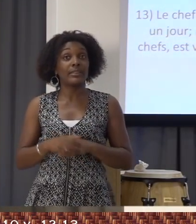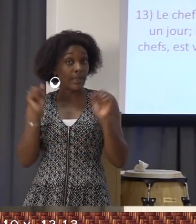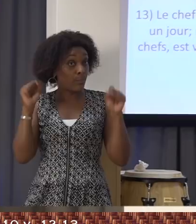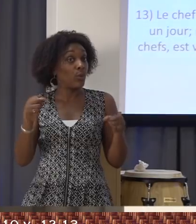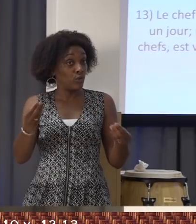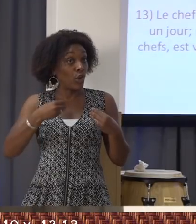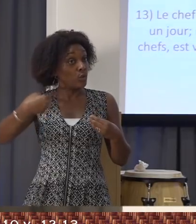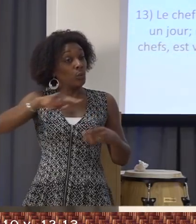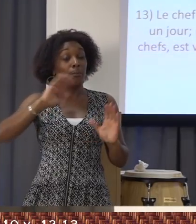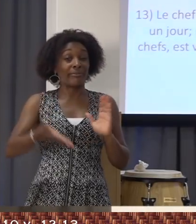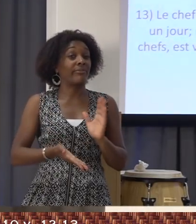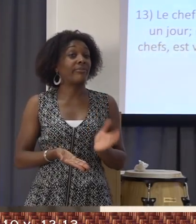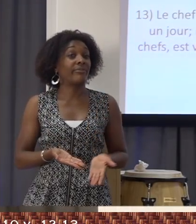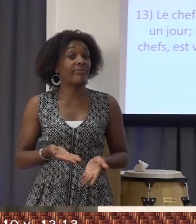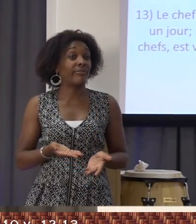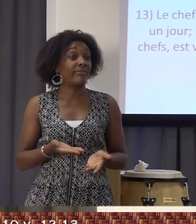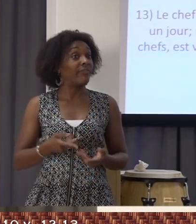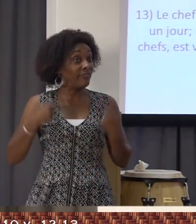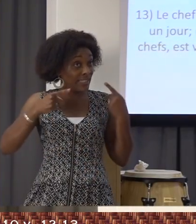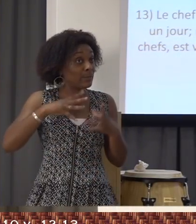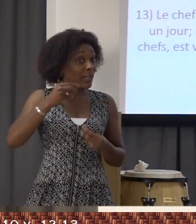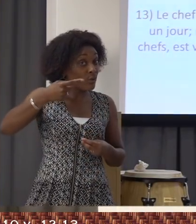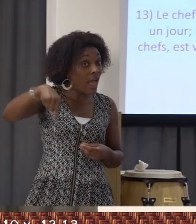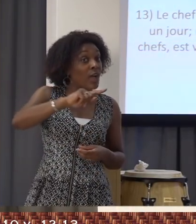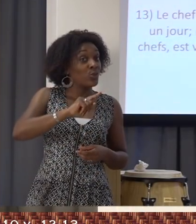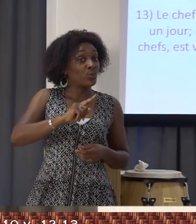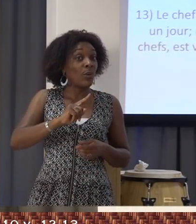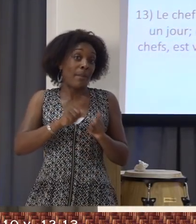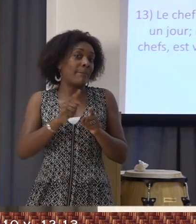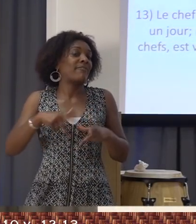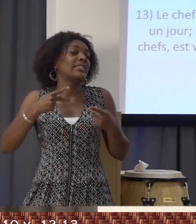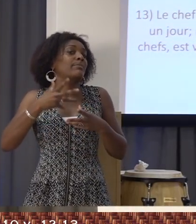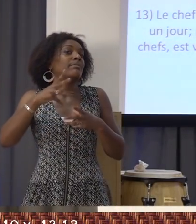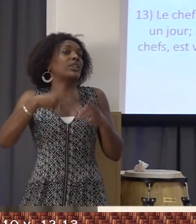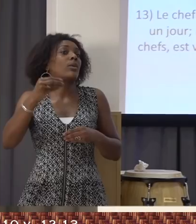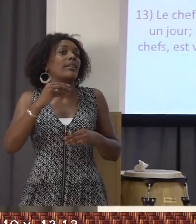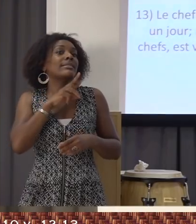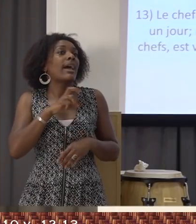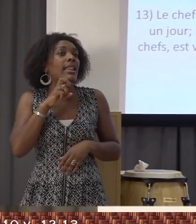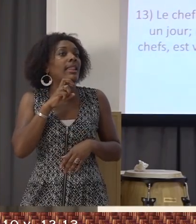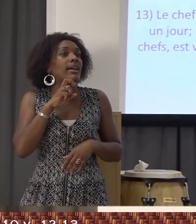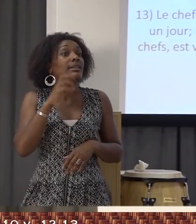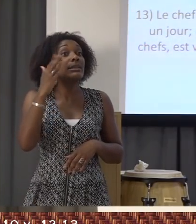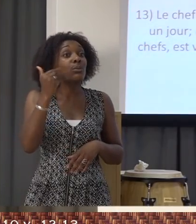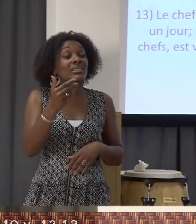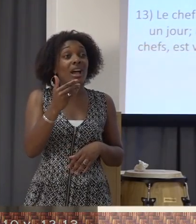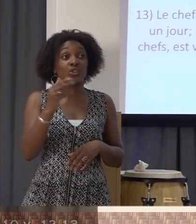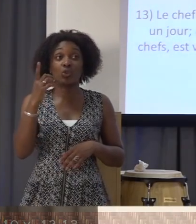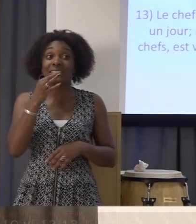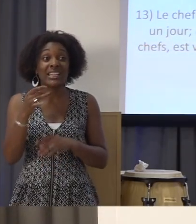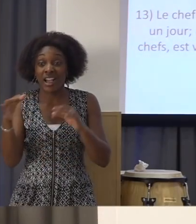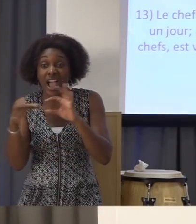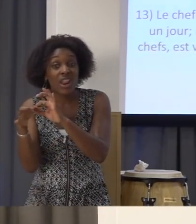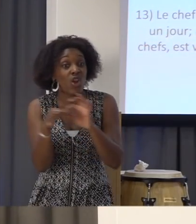nuire la vie spirituelle d'Israël. C'est pourquoi Dieu dit ne traitez pas alliance avec